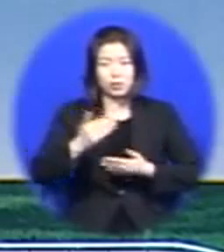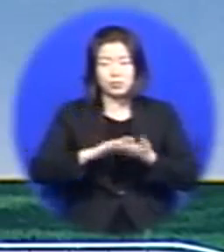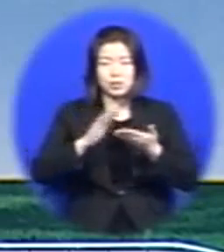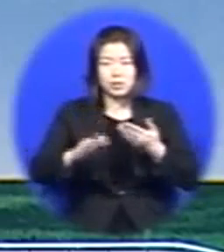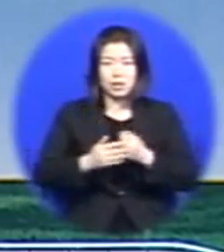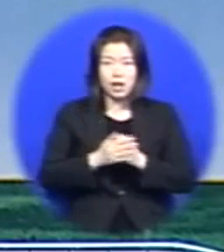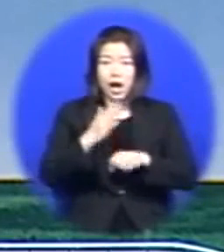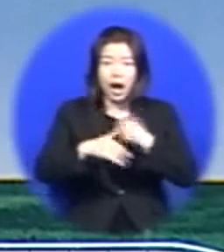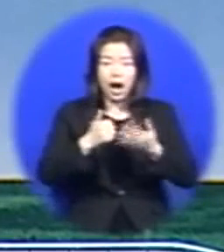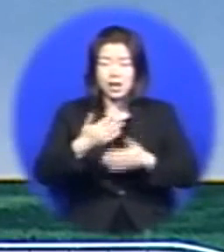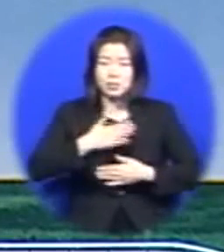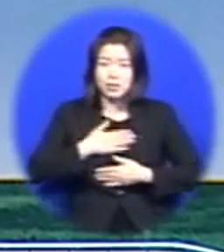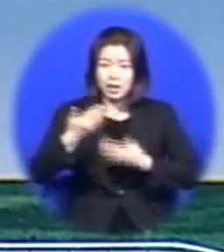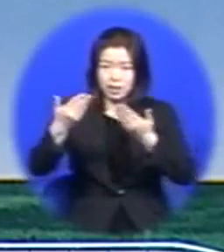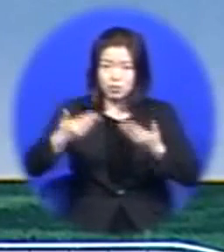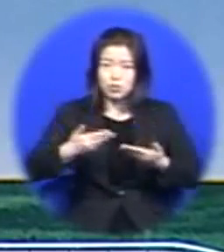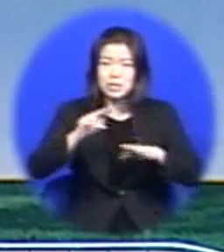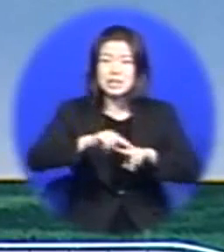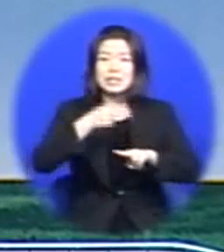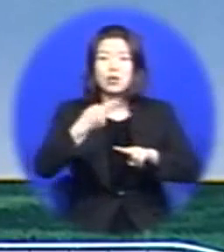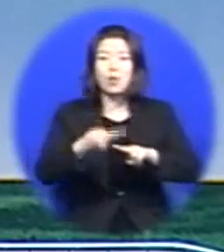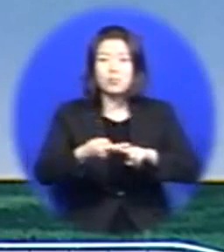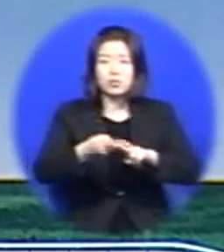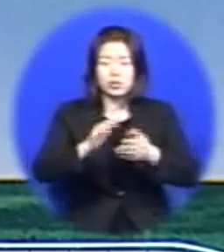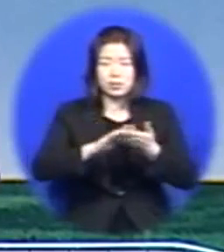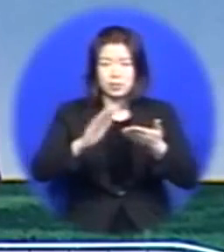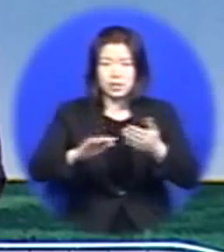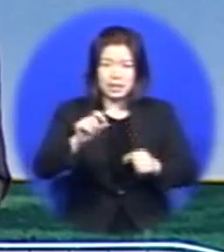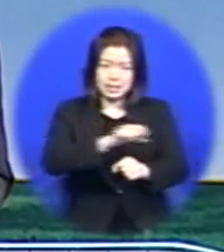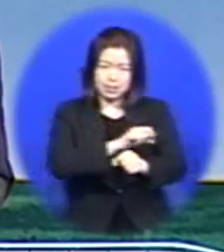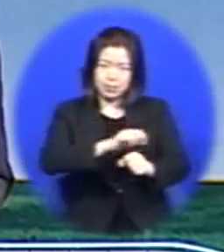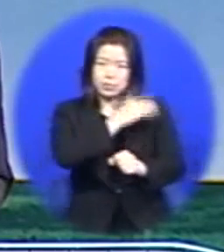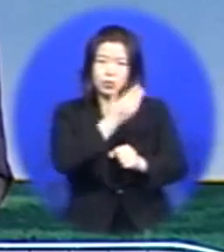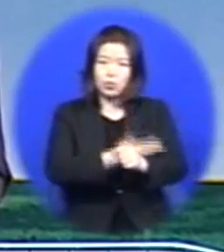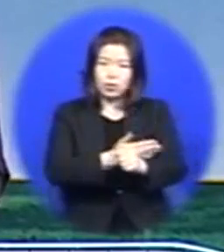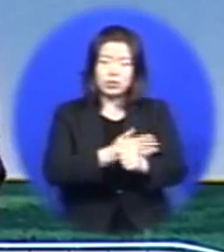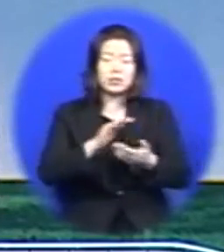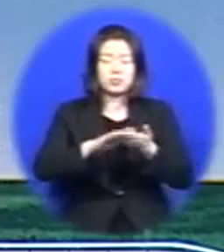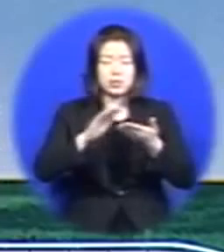이건 하나님이 나에게 주신 선물이에요. 특권이에요.